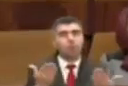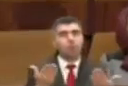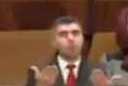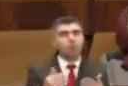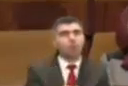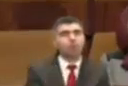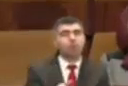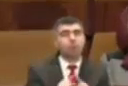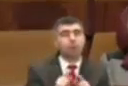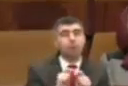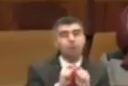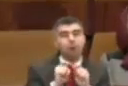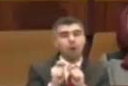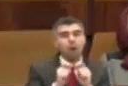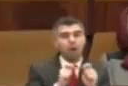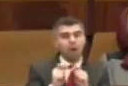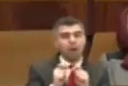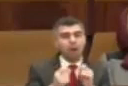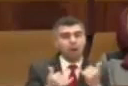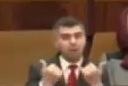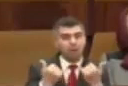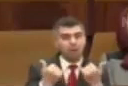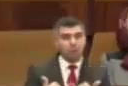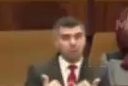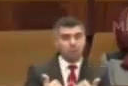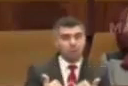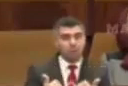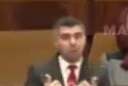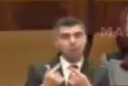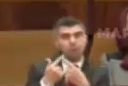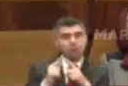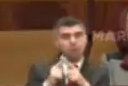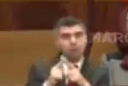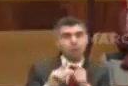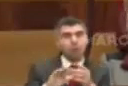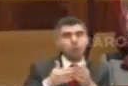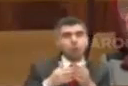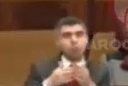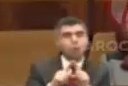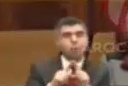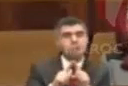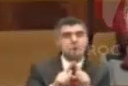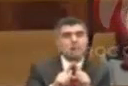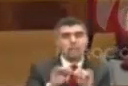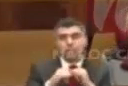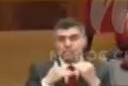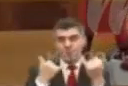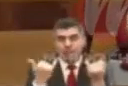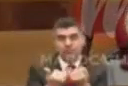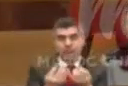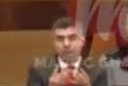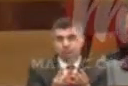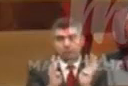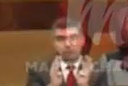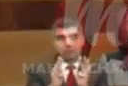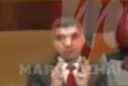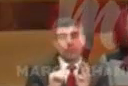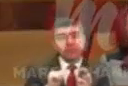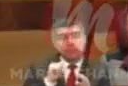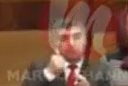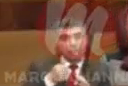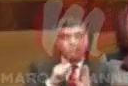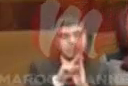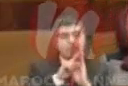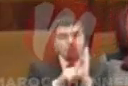كنتمنى هذا النقاش اللي كان الان للاسف الشديد كان مفقود في اللجنه. كنتمنى انه السيمانه الجايه ان شاء